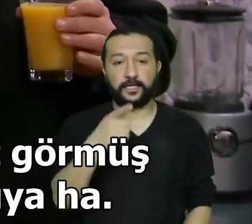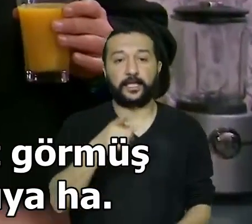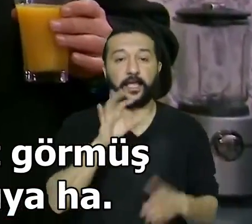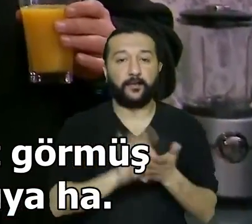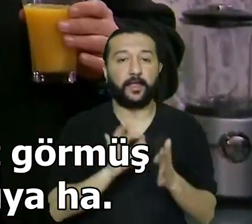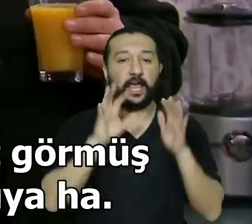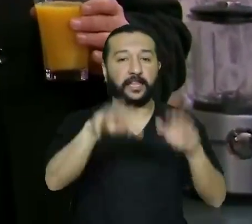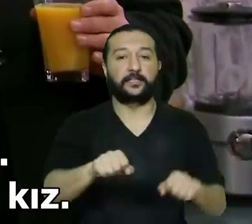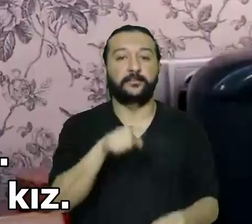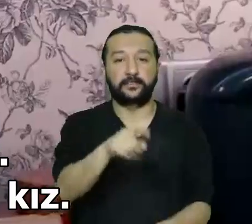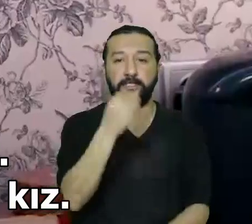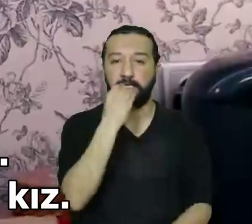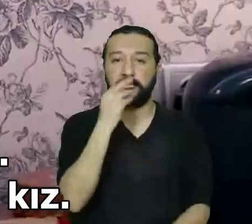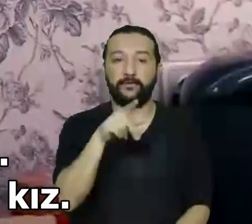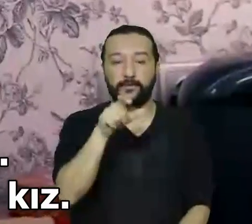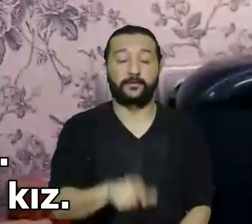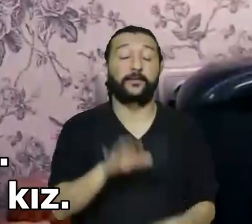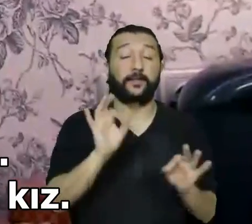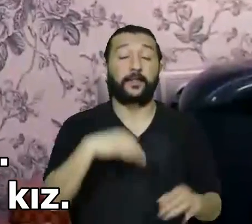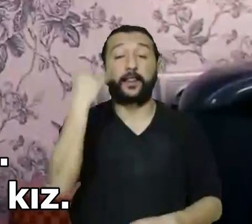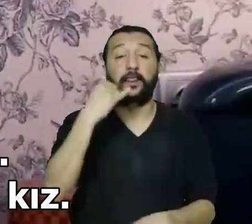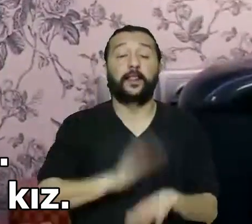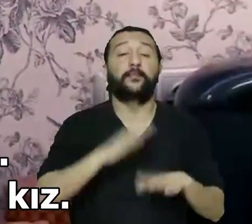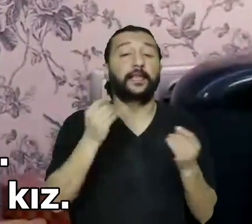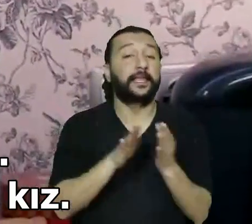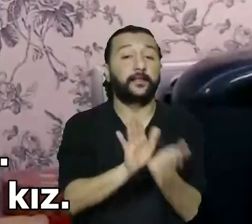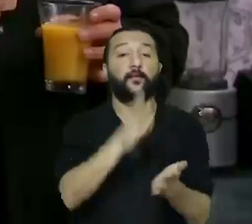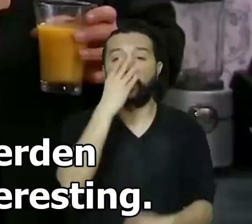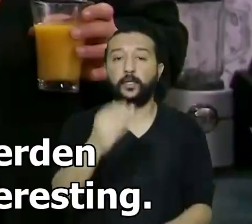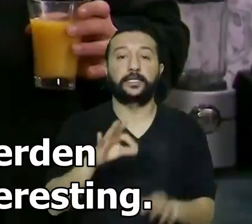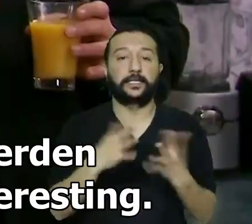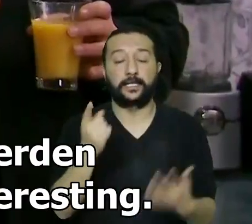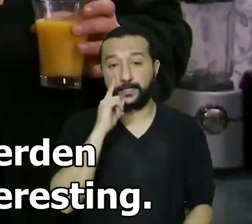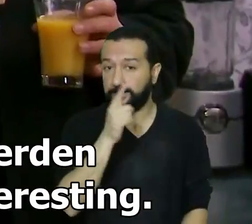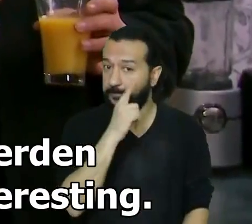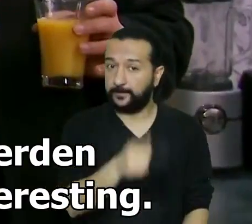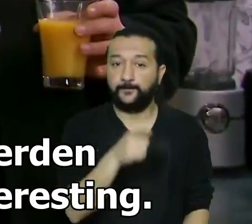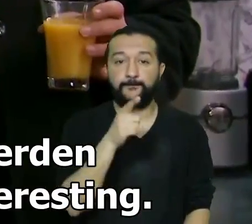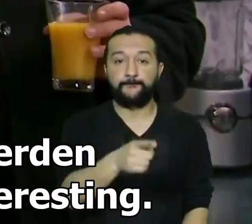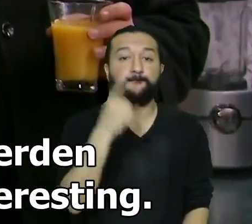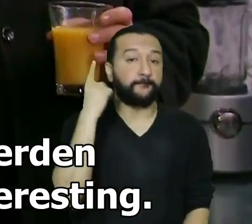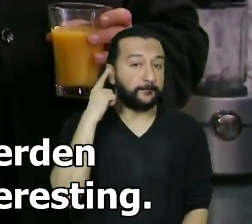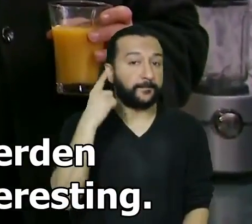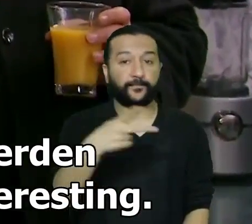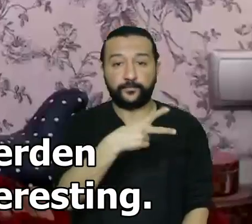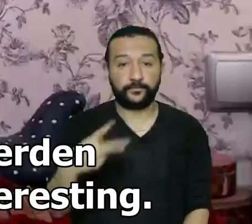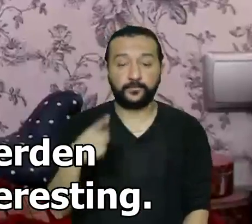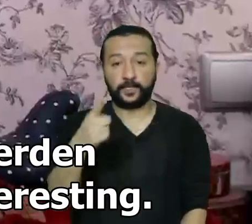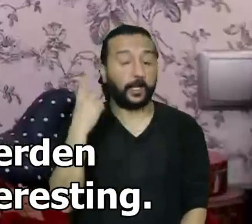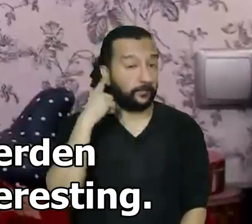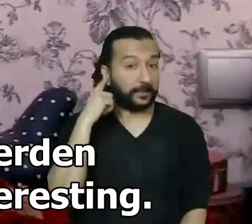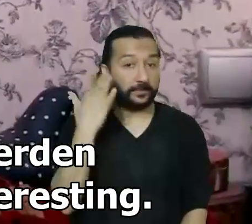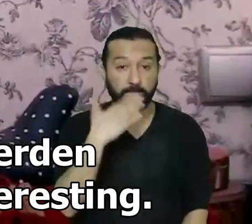gibi hemen atladın konuya ha. Ya bırak şimdi dalgayı ya. Ne ödülü, ne parası diyeceğim lan? Enişte, senin villadaki bir